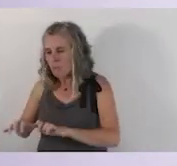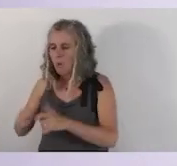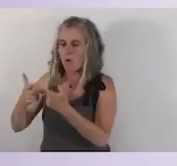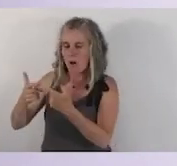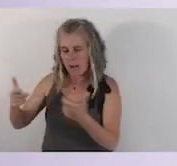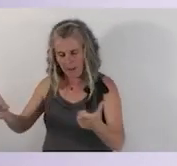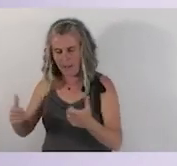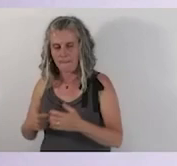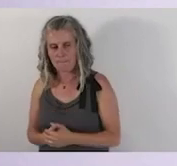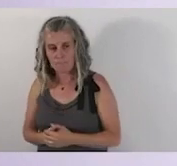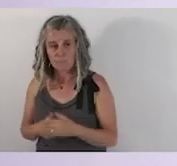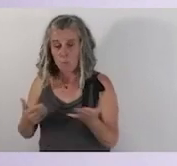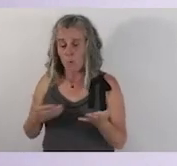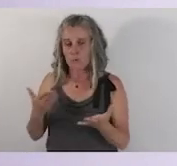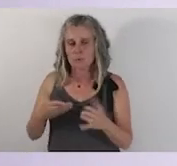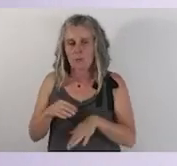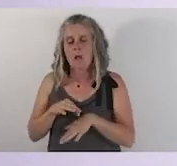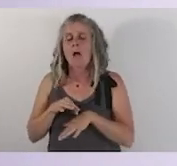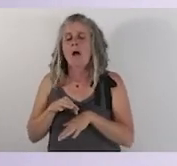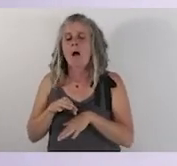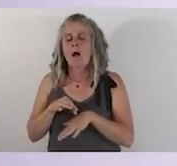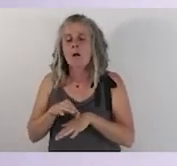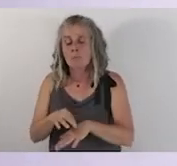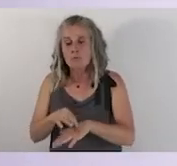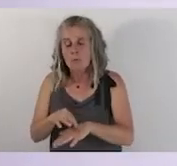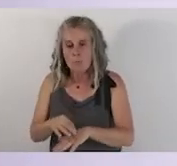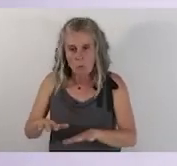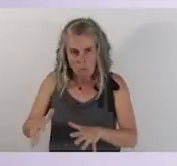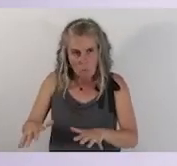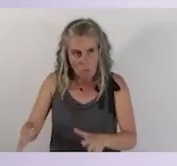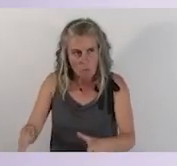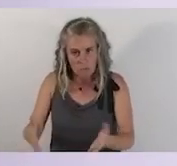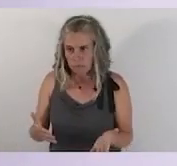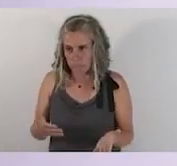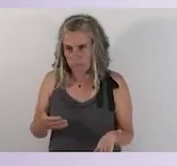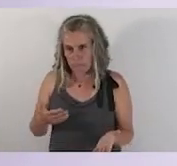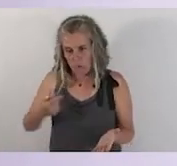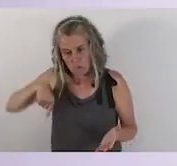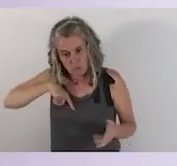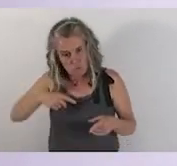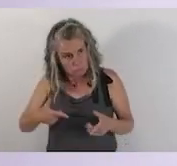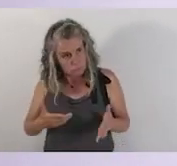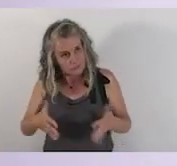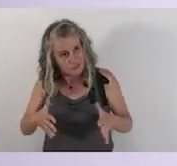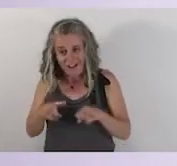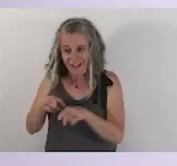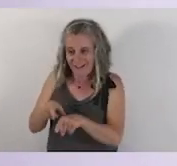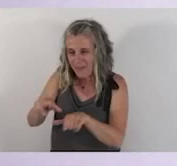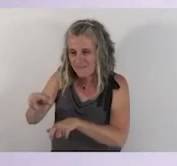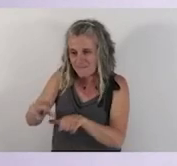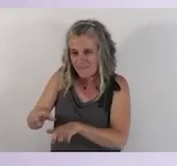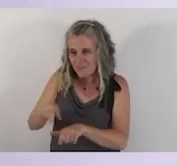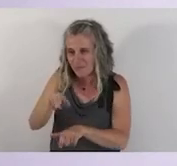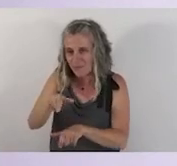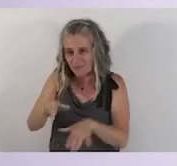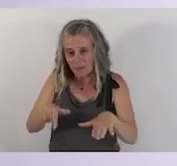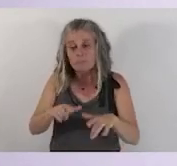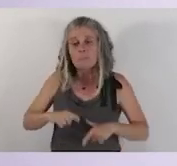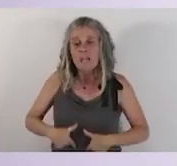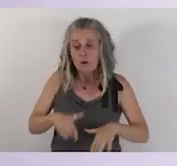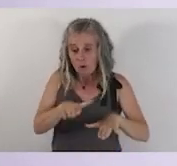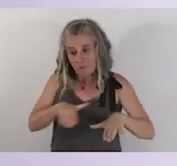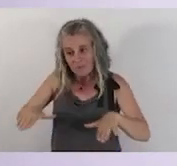Comment va se faire l'accompagnement au moment même où nous-mêmes, la ville, on demande aux périscolaires de dégager des heures dans le marché pour venir faire